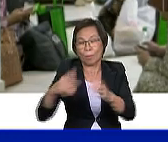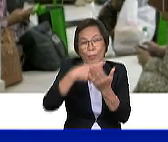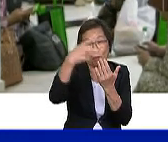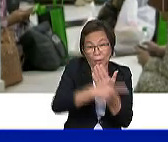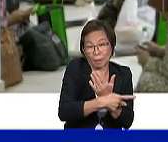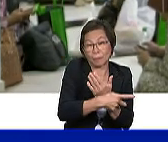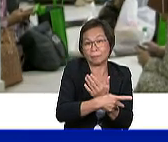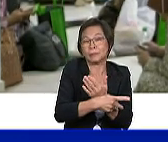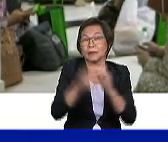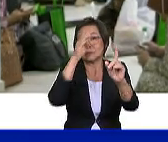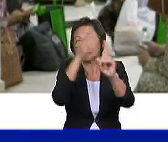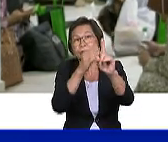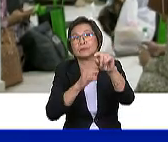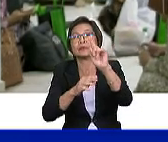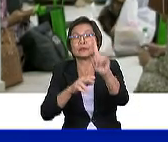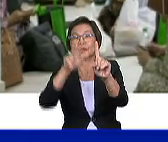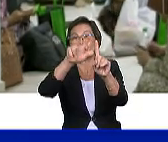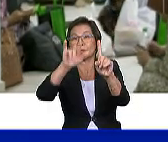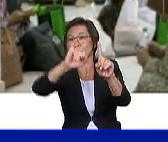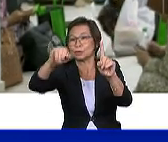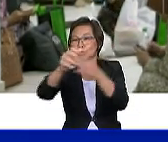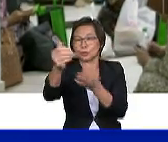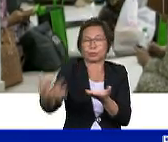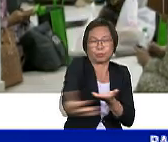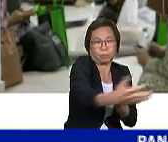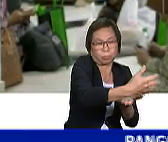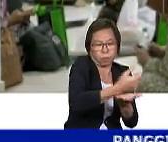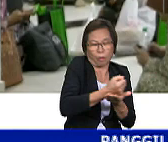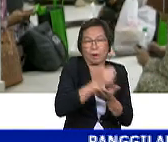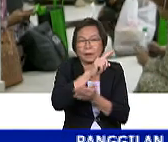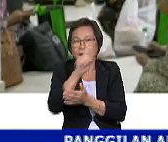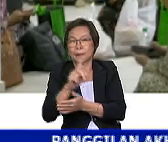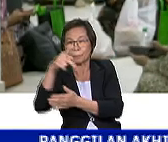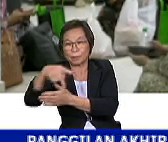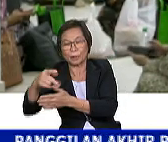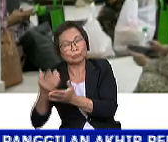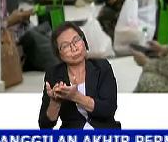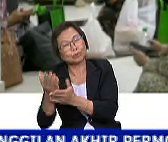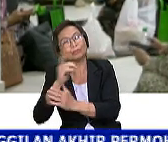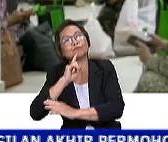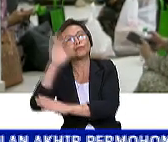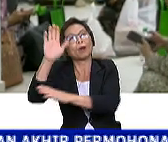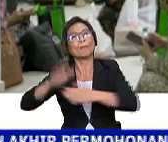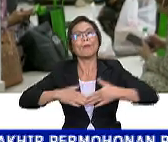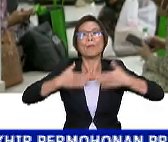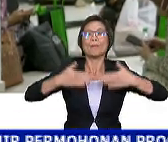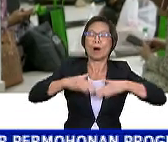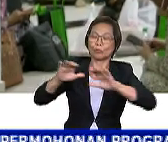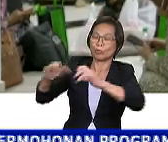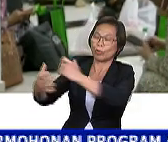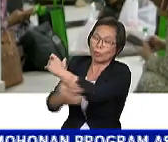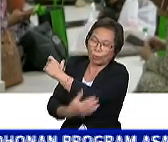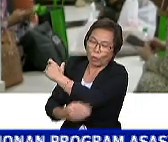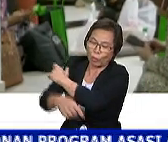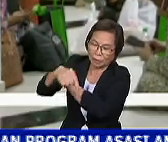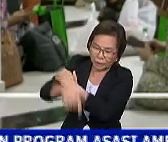ini, sasaran sebanyak RM136 juta dapat dicapai ZPP sekaligus menjamin kesejahteraan golongan asnaf